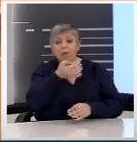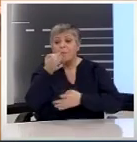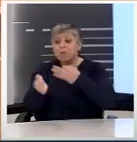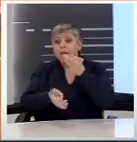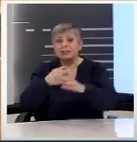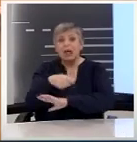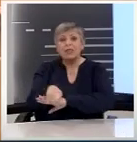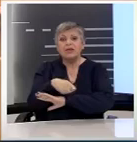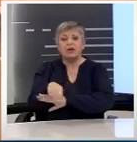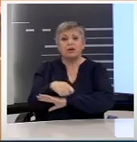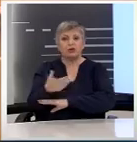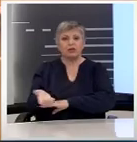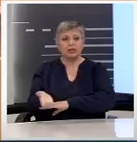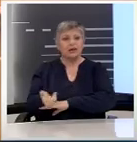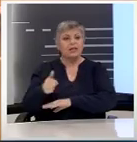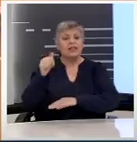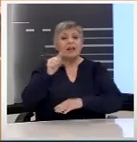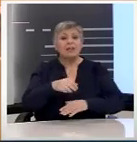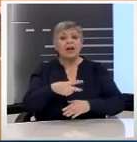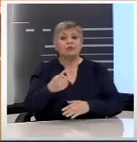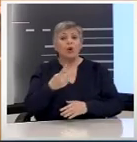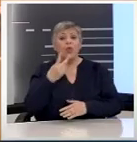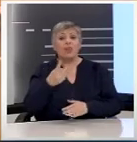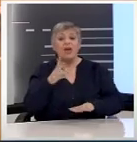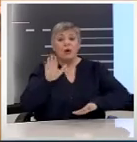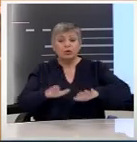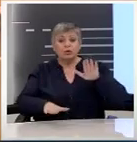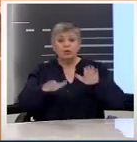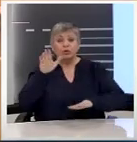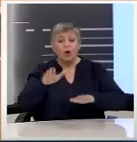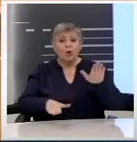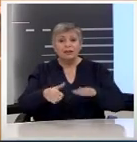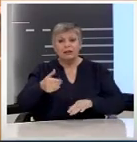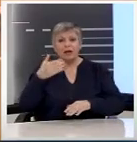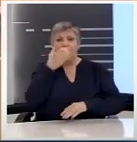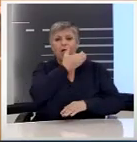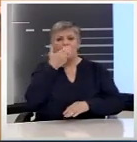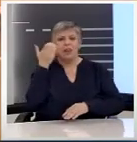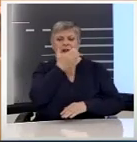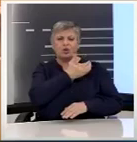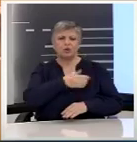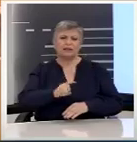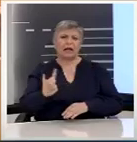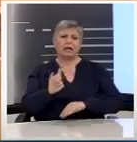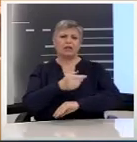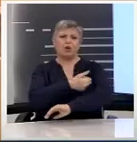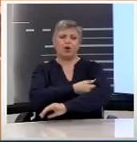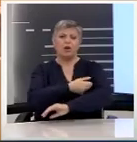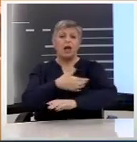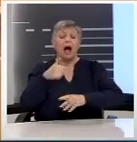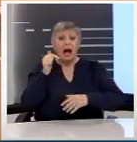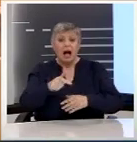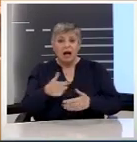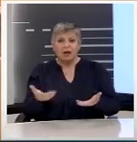υπόθεση ναρκωτικών 2 τόνων ηρωίνης, τότε λυπάμαι για σας που το λέτε μέσα στην αίθουσα του Κοινοβουλίου. Λυπάμαι για λογαριασμό